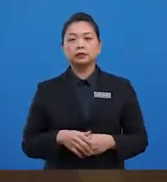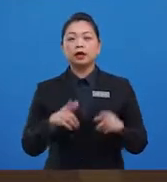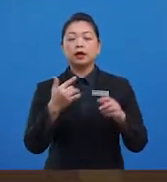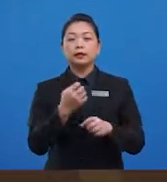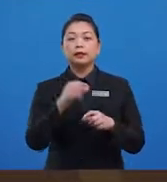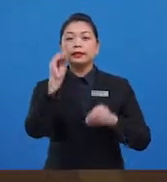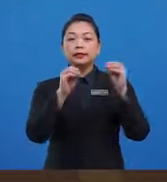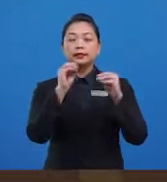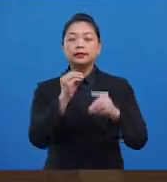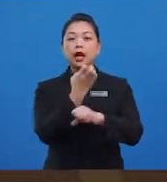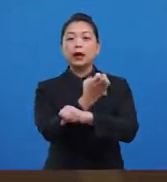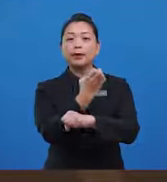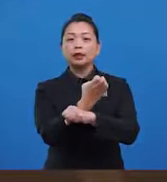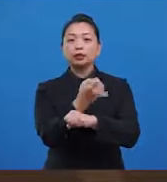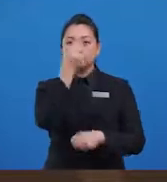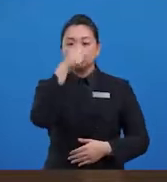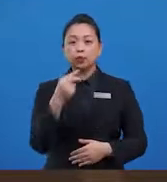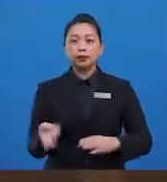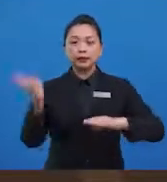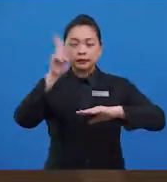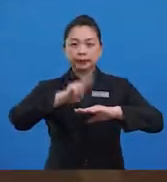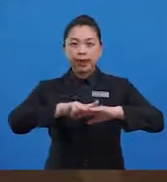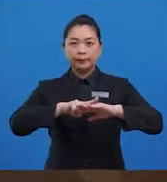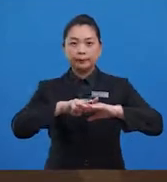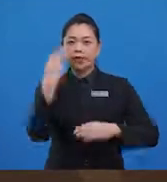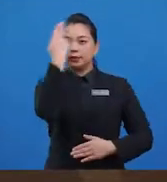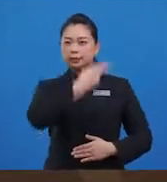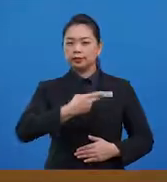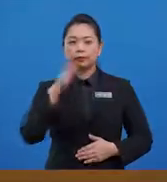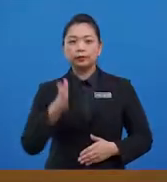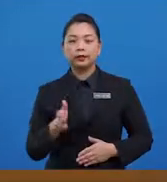keemasan untuk menambahkan lagi kesegakan si pemakai.